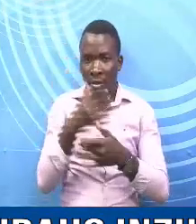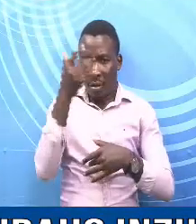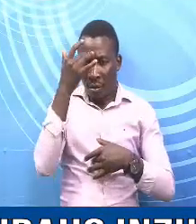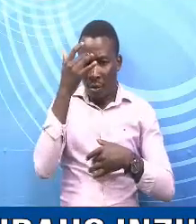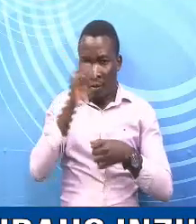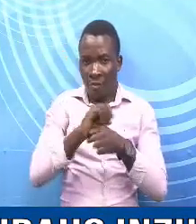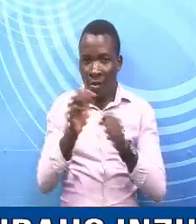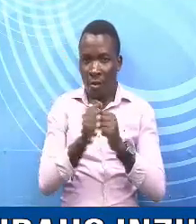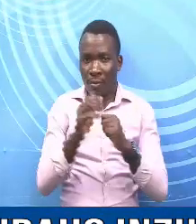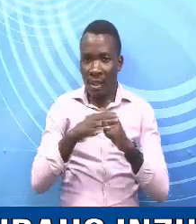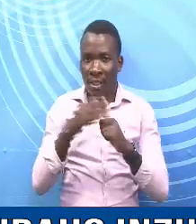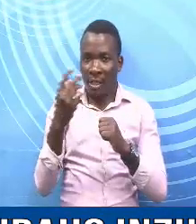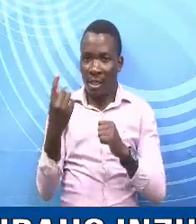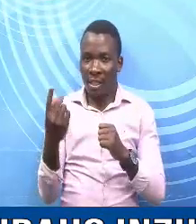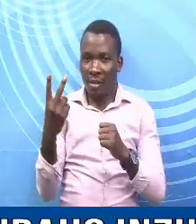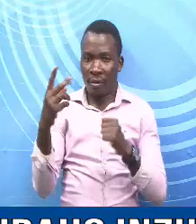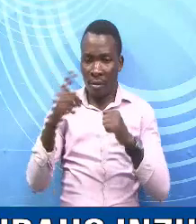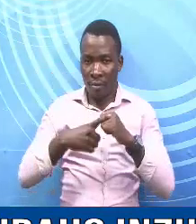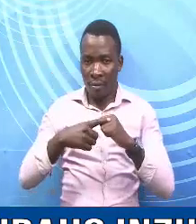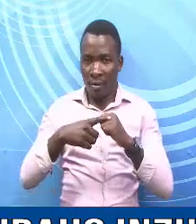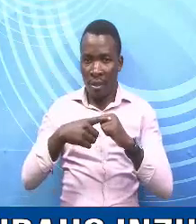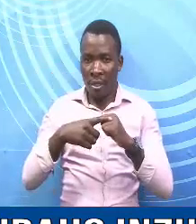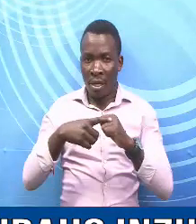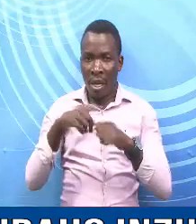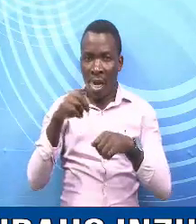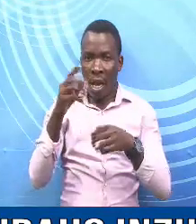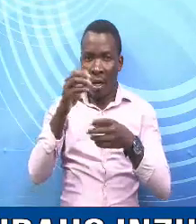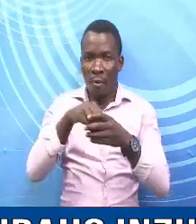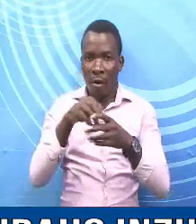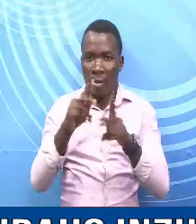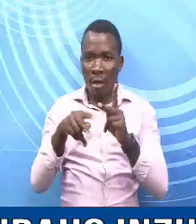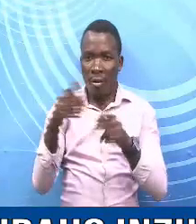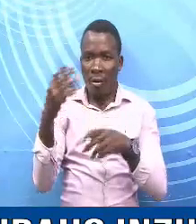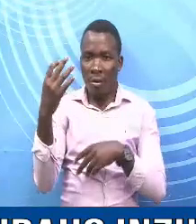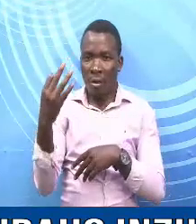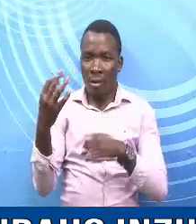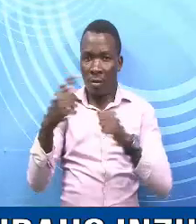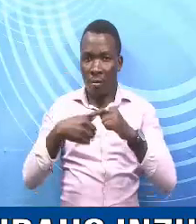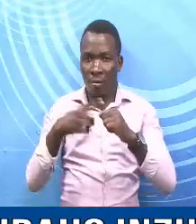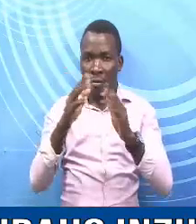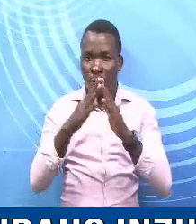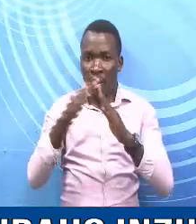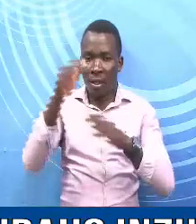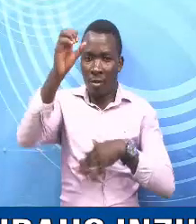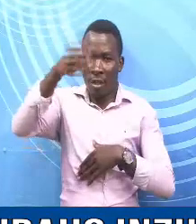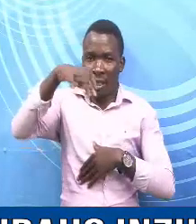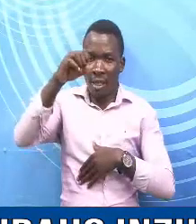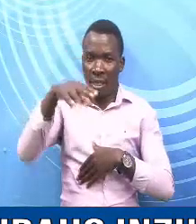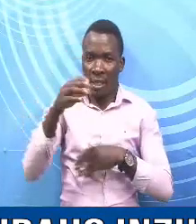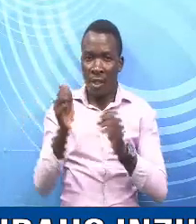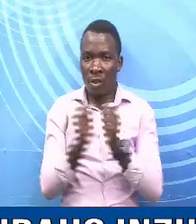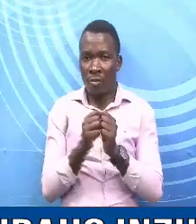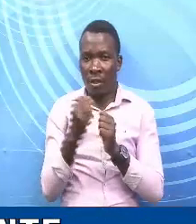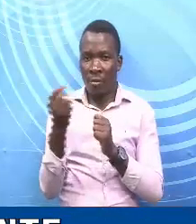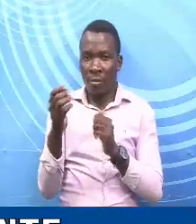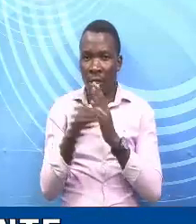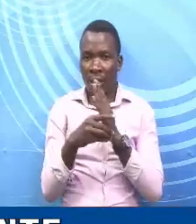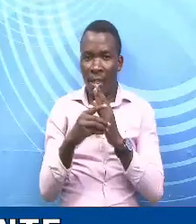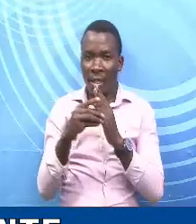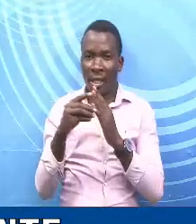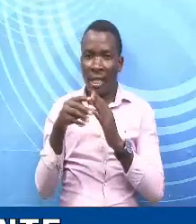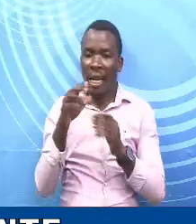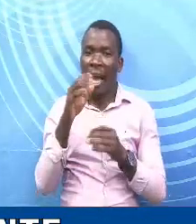ku 126 aba bakaba barimo abagera ku 36 bo mu mujyi wa Kigali 15 bo mu karere